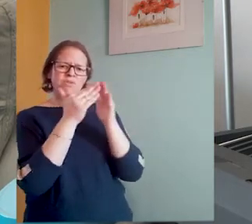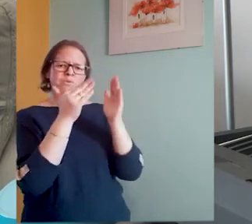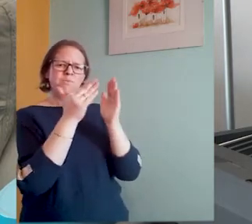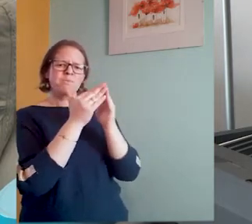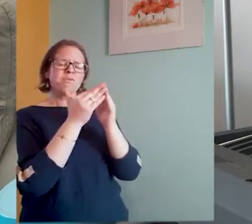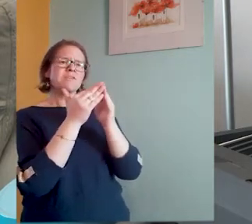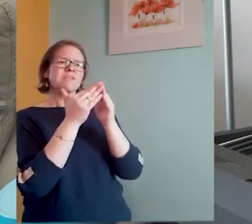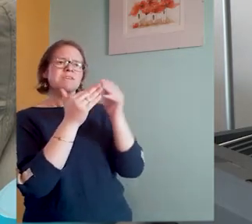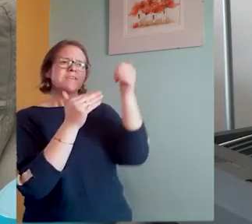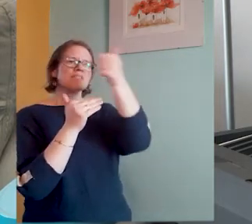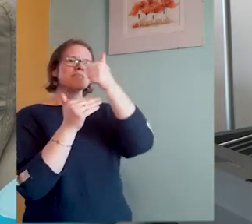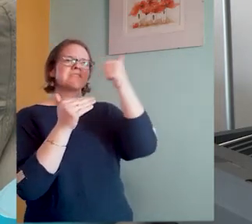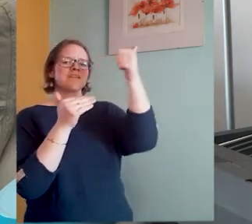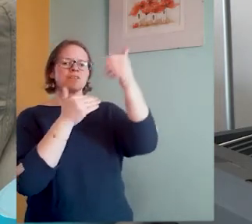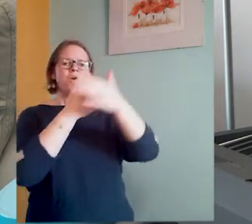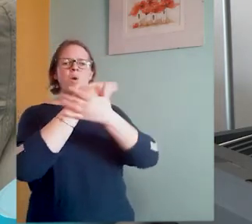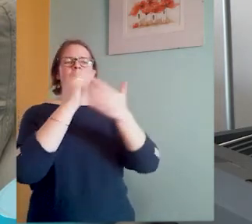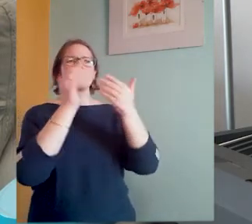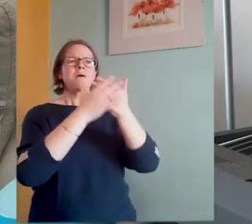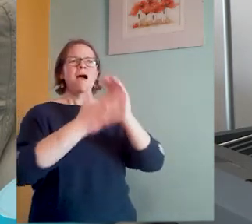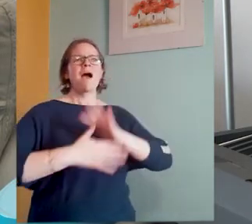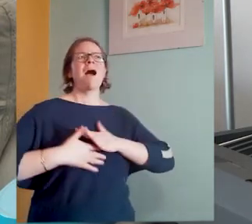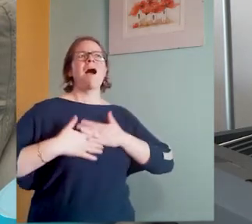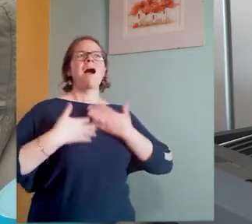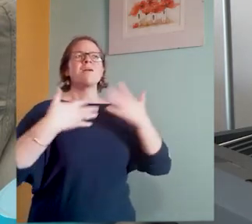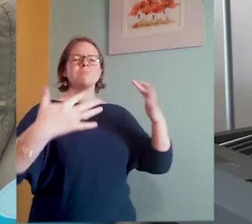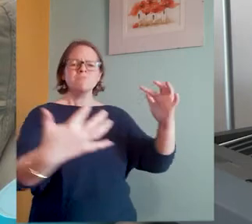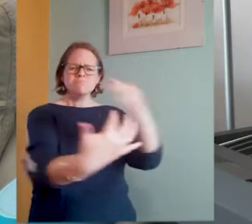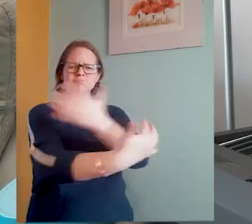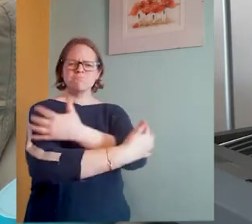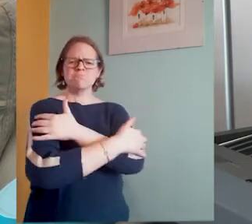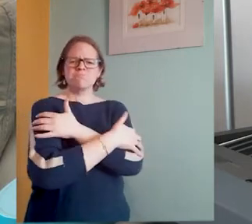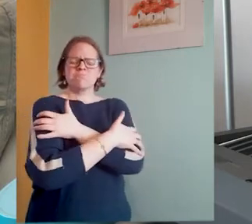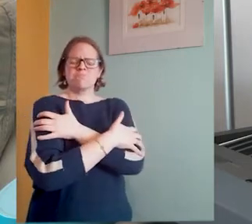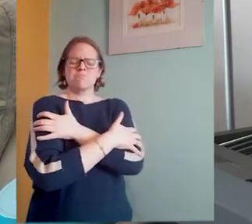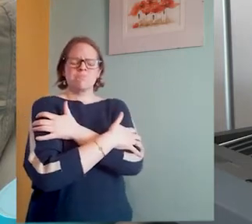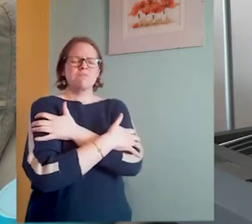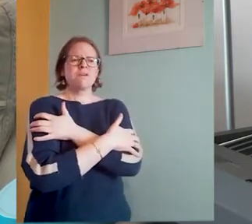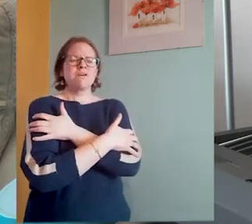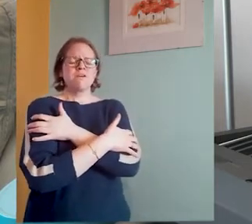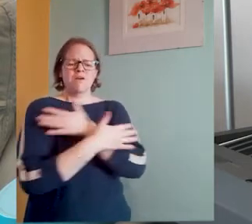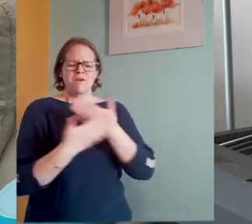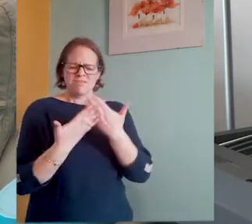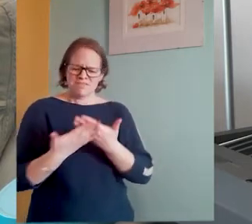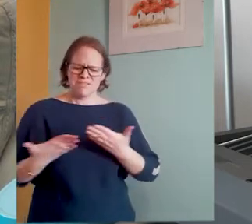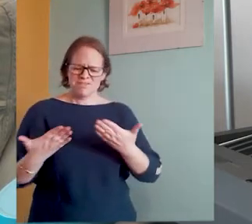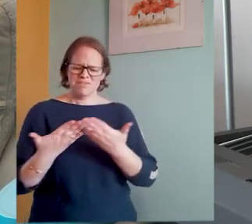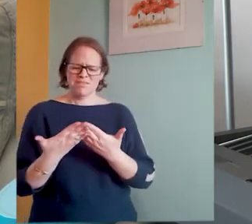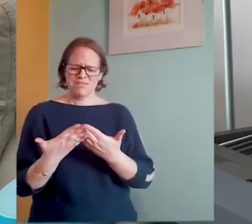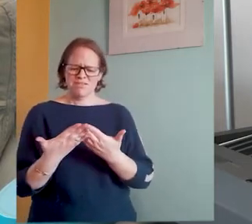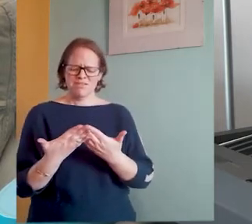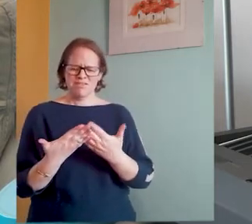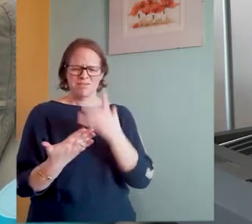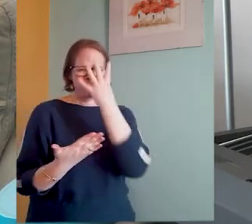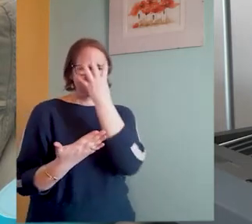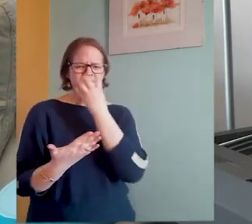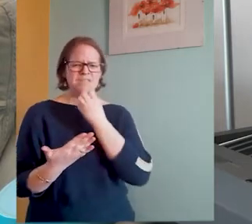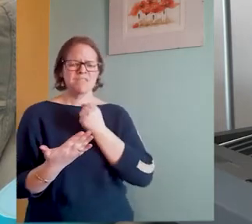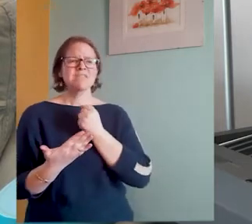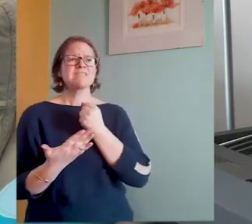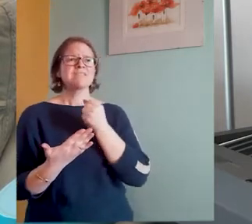bras d'amour, de vous consoler pendant ces périodes qui sont tristes pour